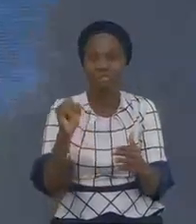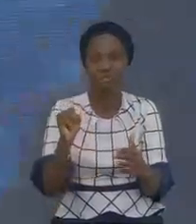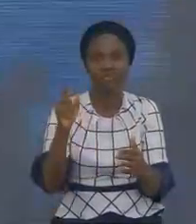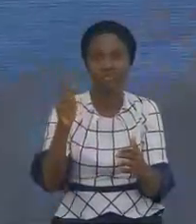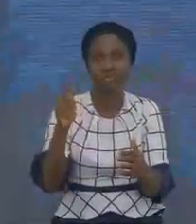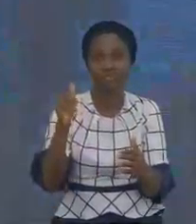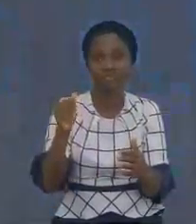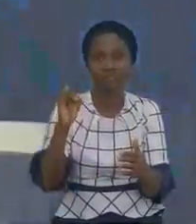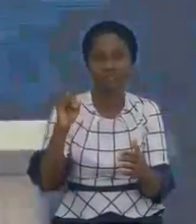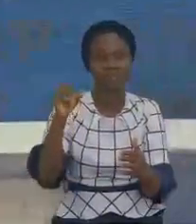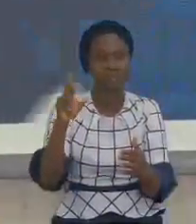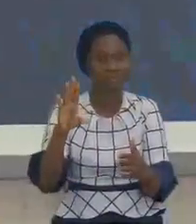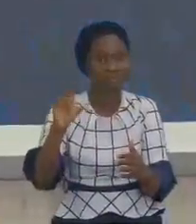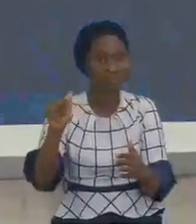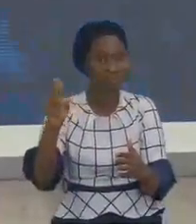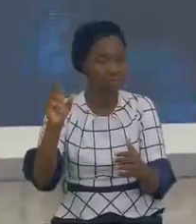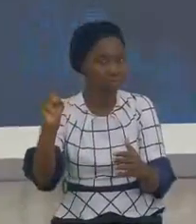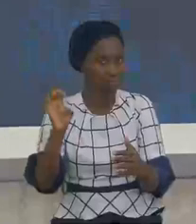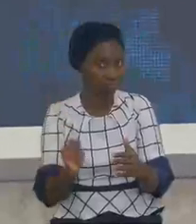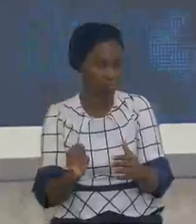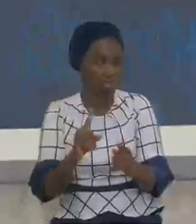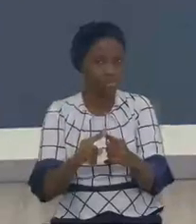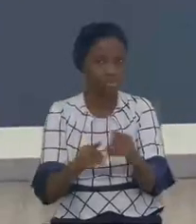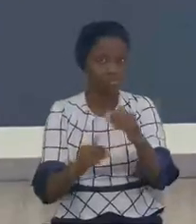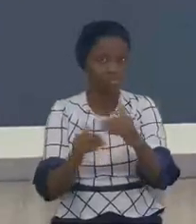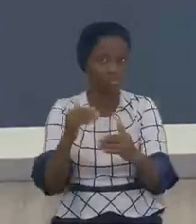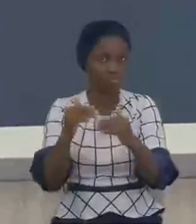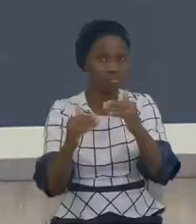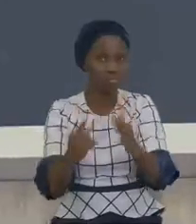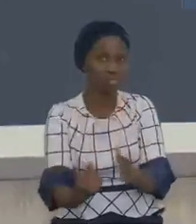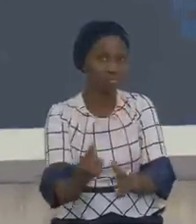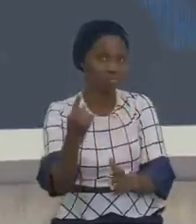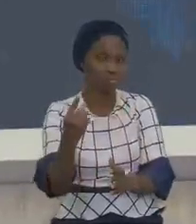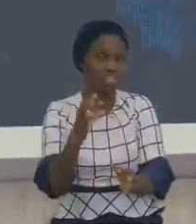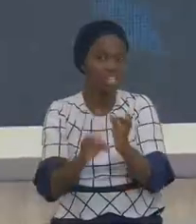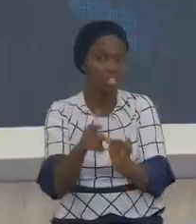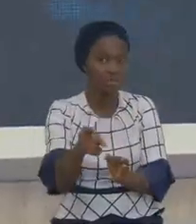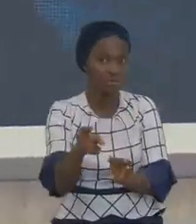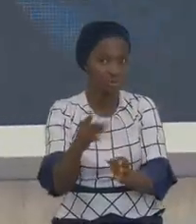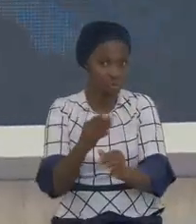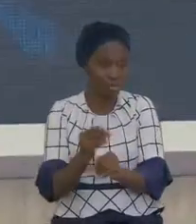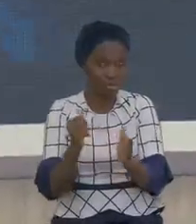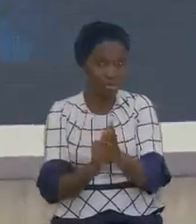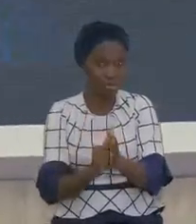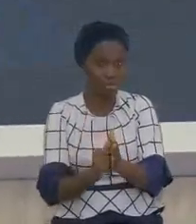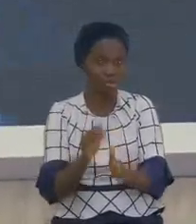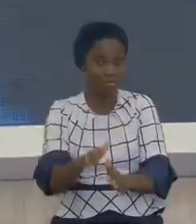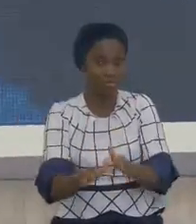tu suis ces marches-là, finalement, tu arriveras plus haut.